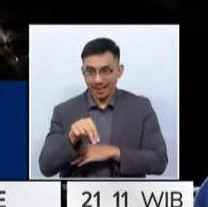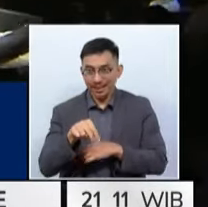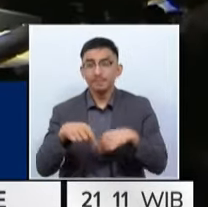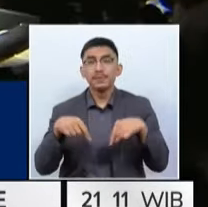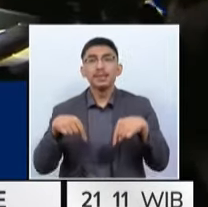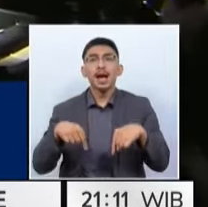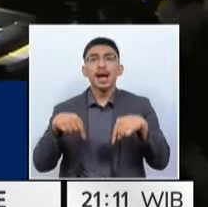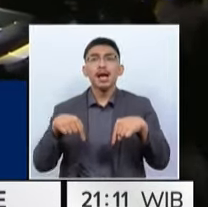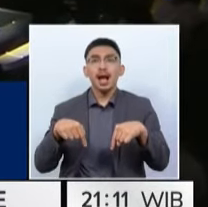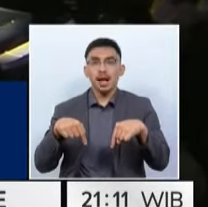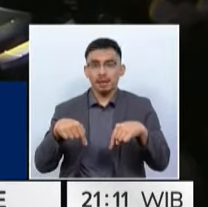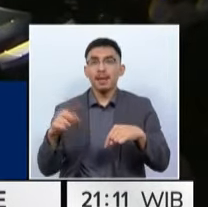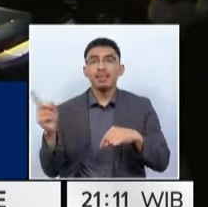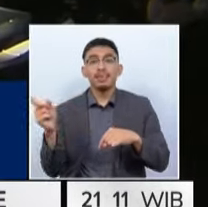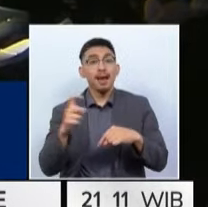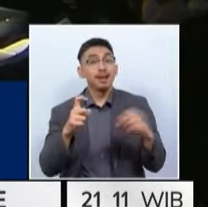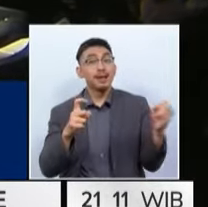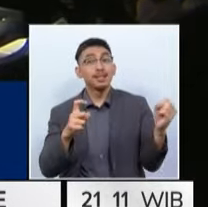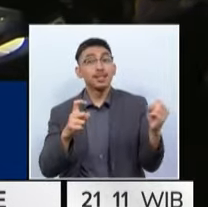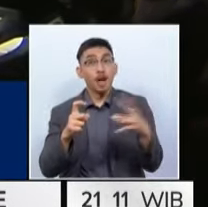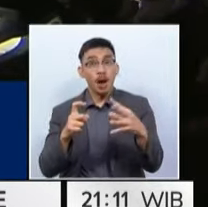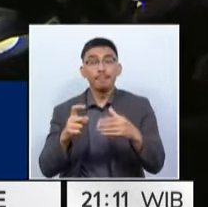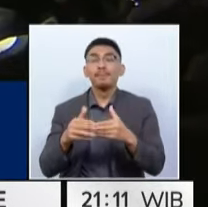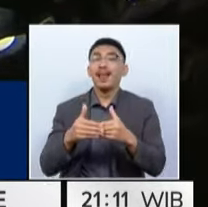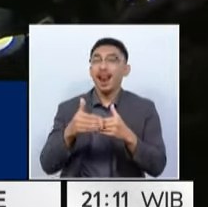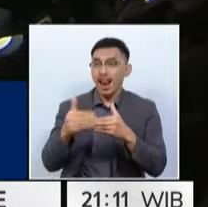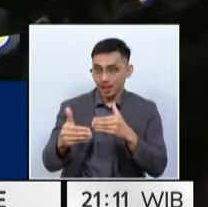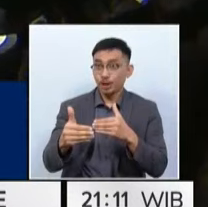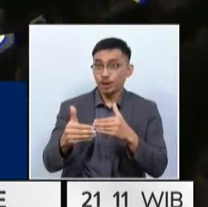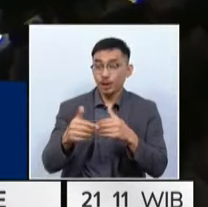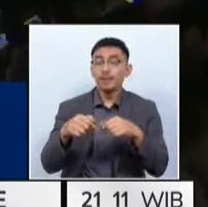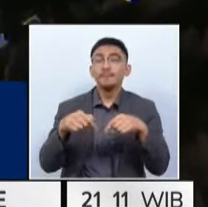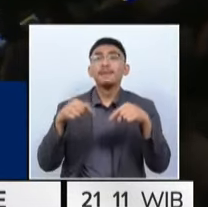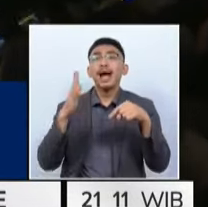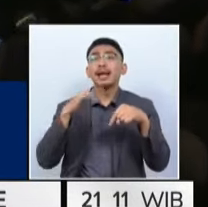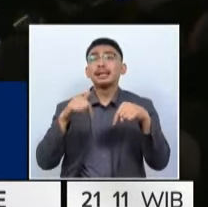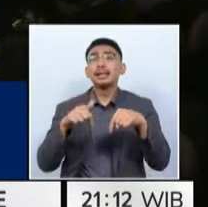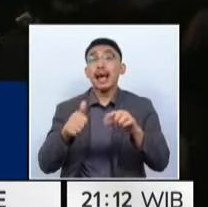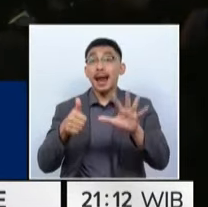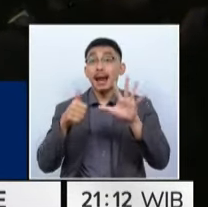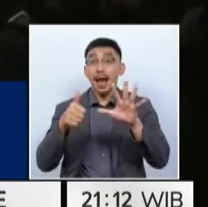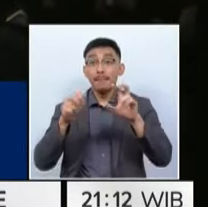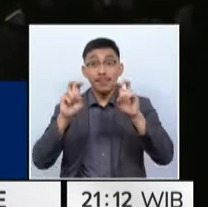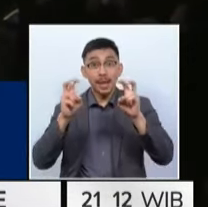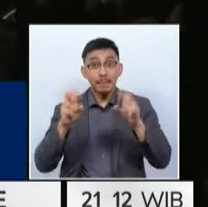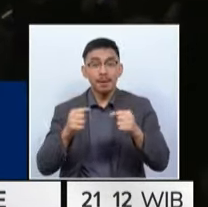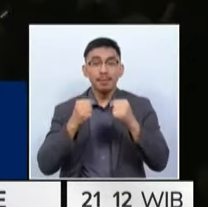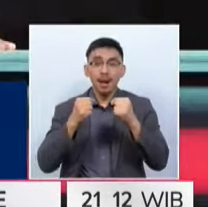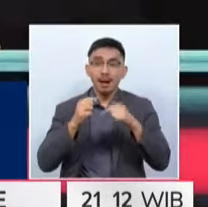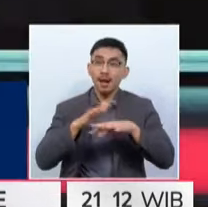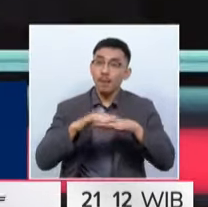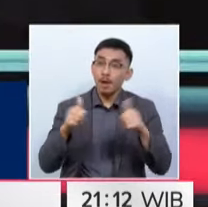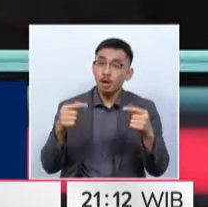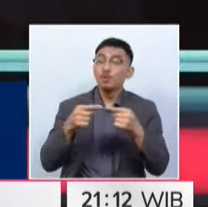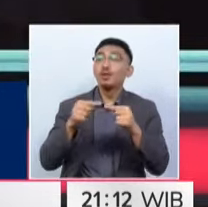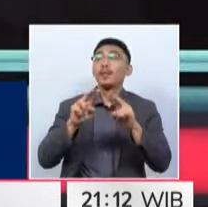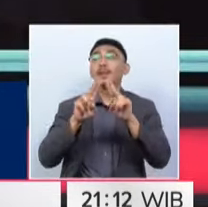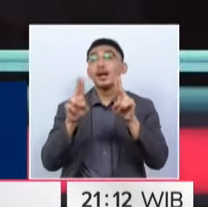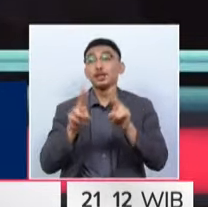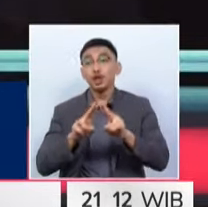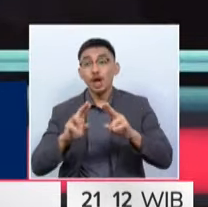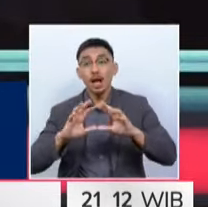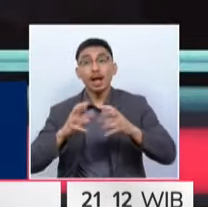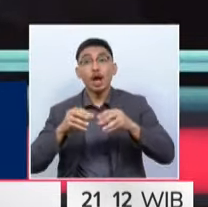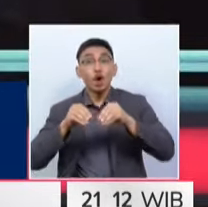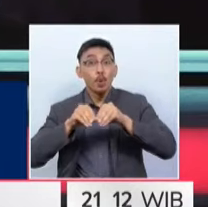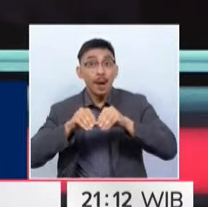jawab dan kami Ingatkan lagi ada enam subtema malam hari ini pertahanan keamanan hubungan internasional globalisasi geopolitik dan politik